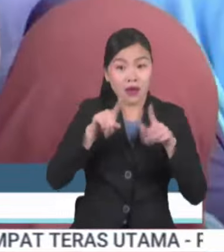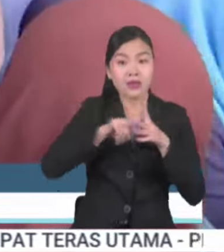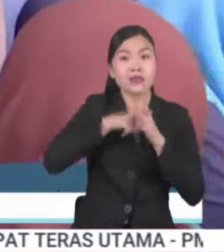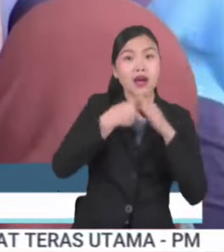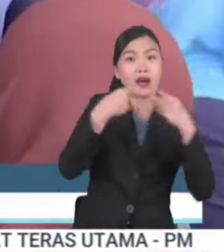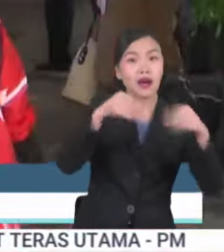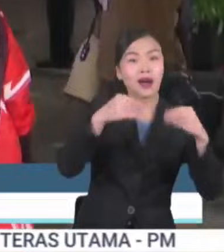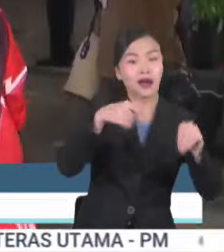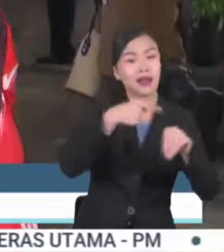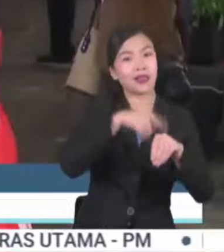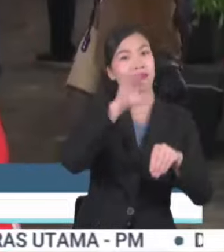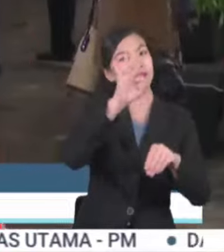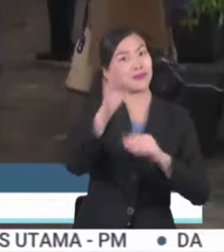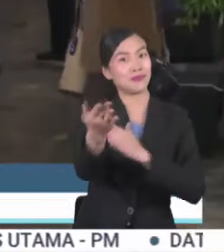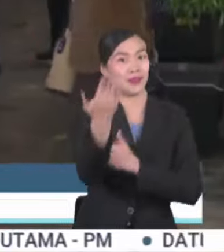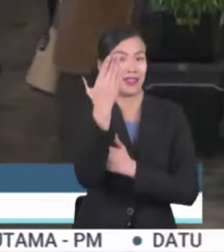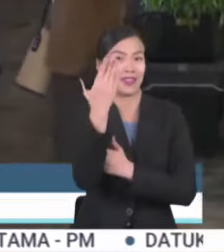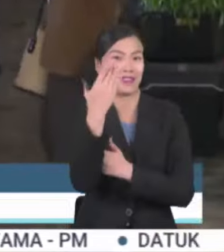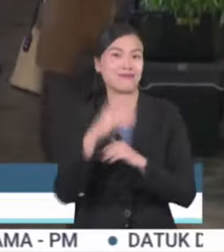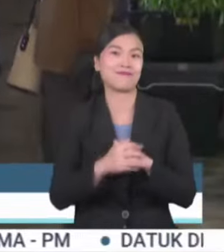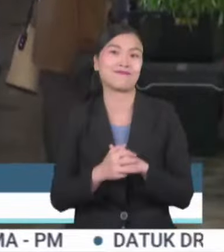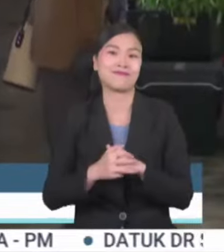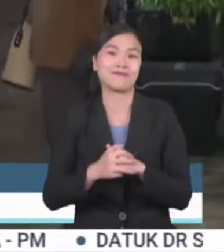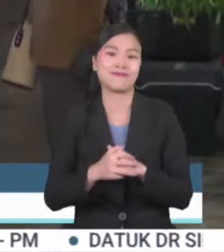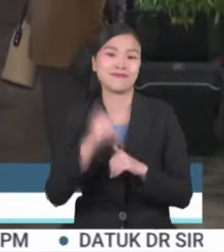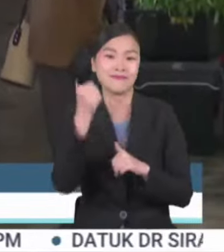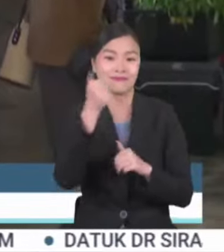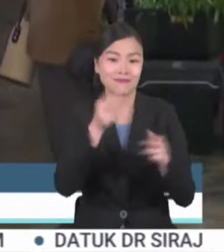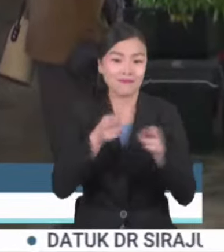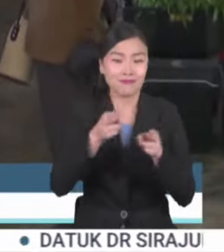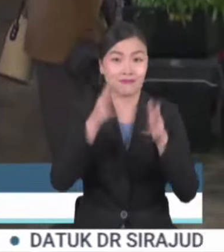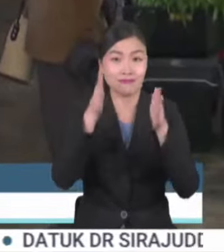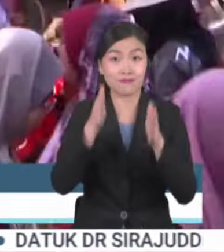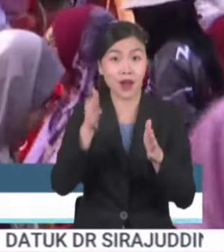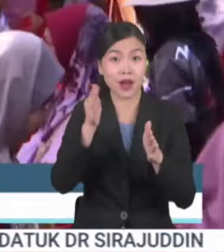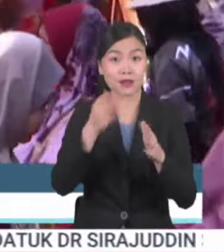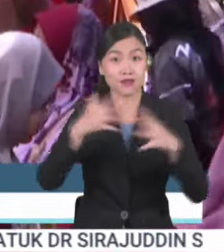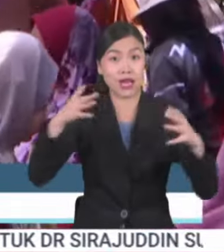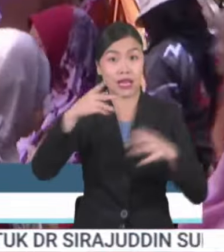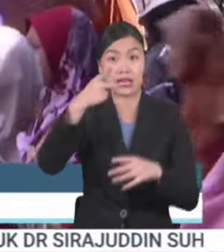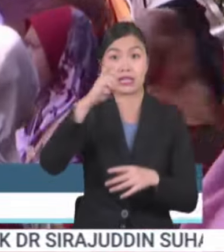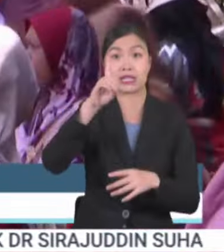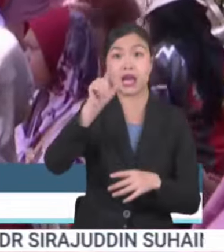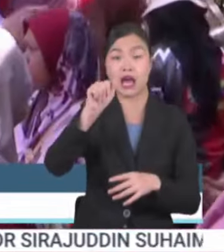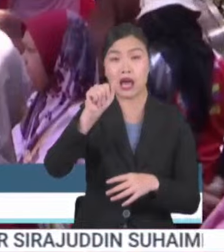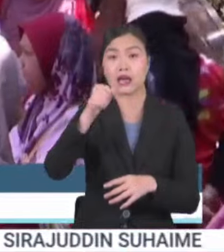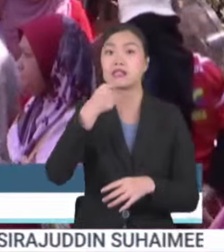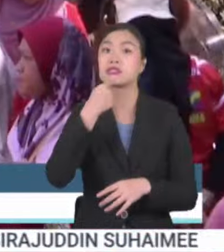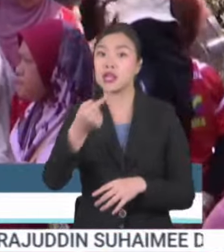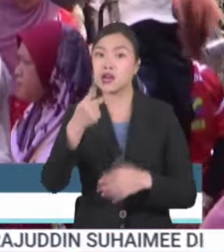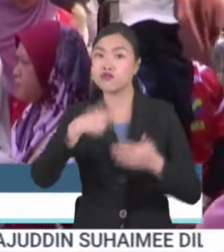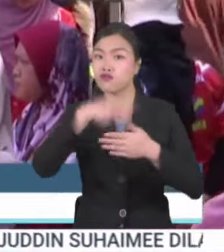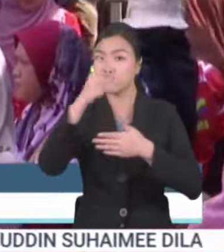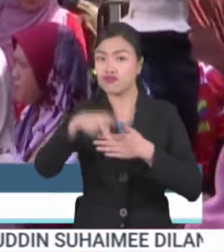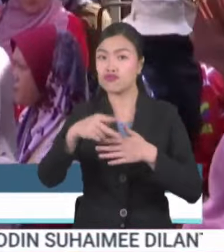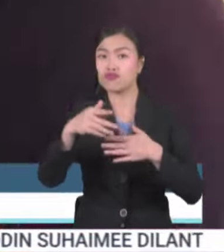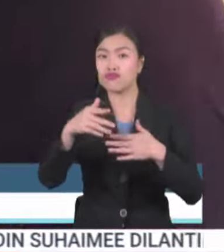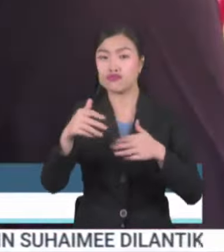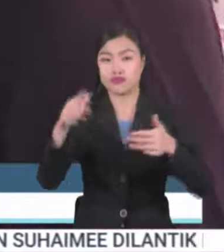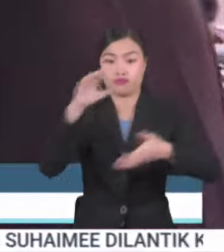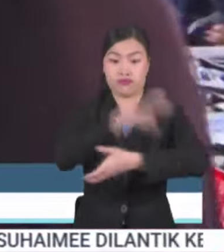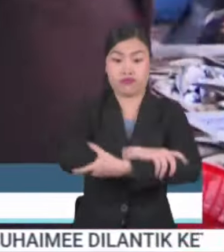hanya bermula pada pukul 9 pagi. Pengurus Besar Kedah, Isma Suhaimi Sharif berkata program